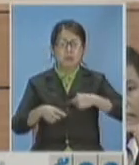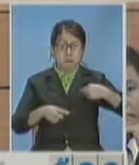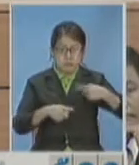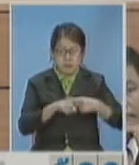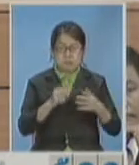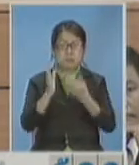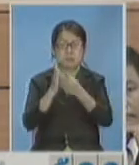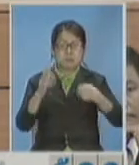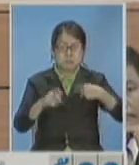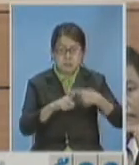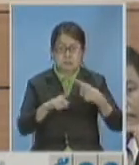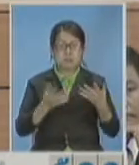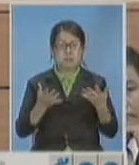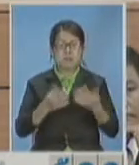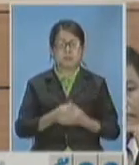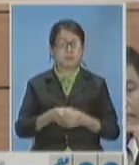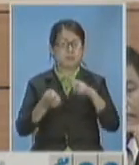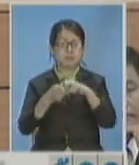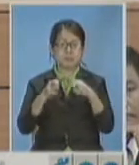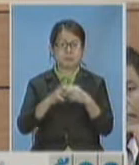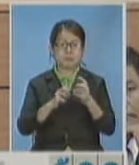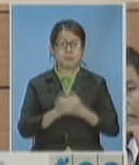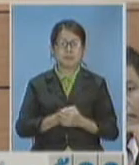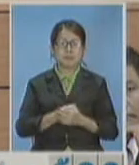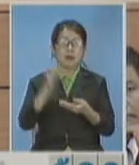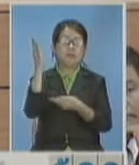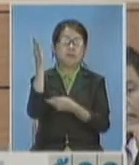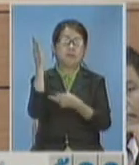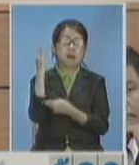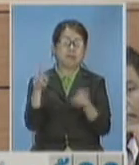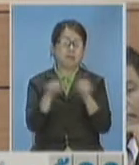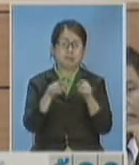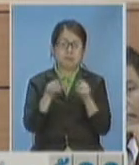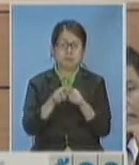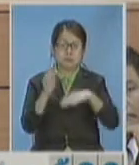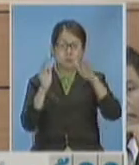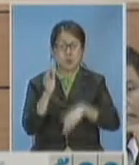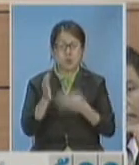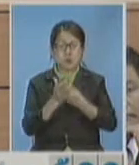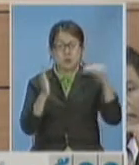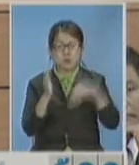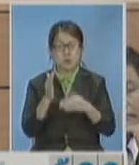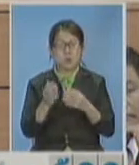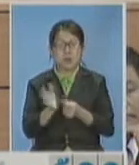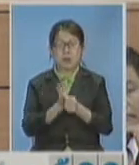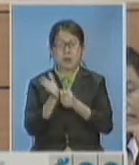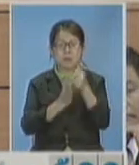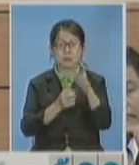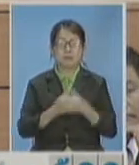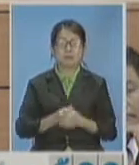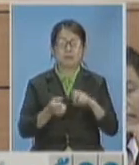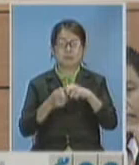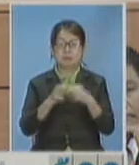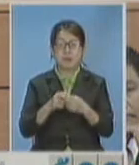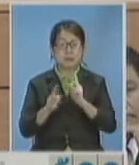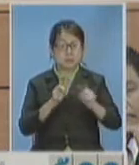านเจ็บปวดปัญหาราคาปาล์มก็แก้ไม่ได้ไม่มีปัญหาพืชผ